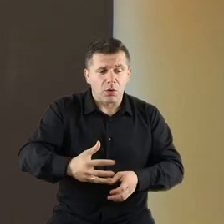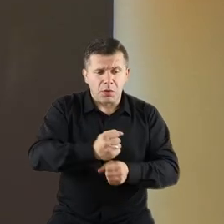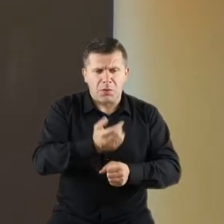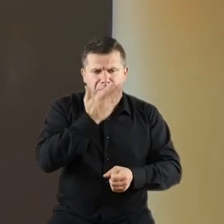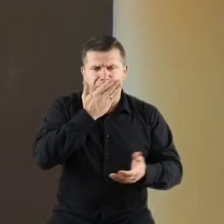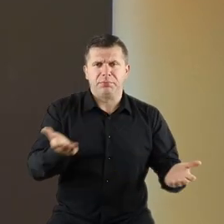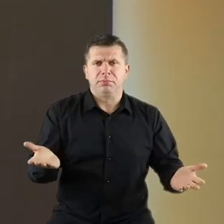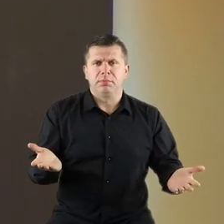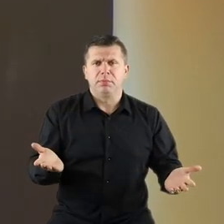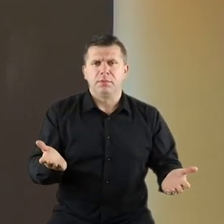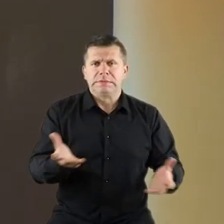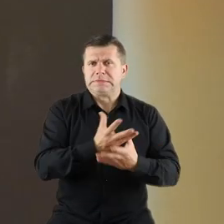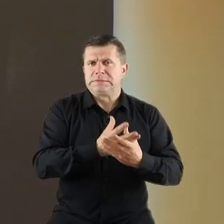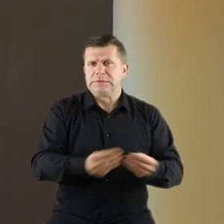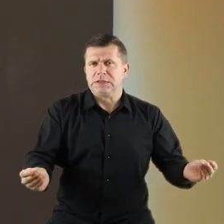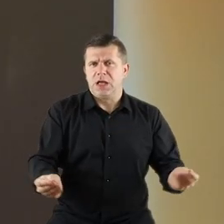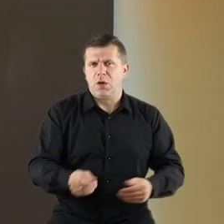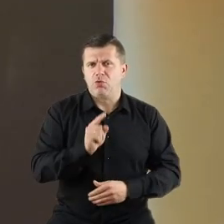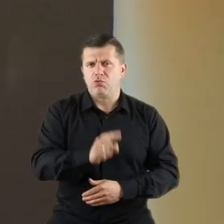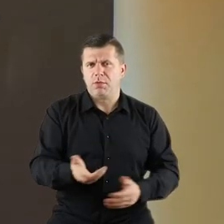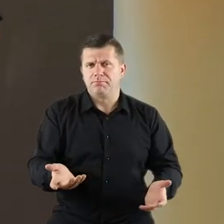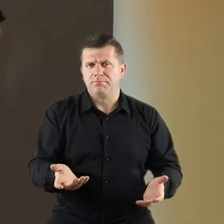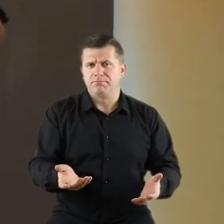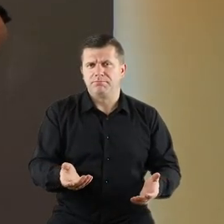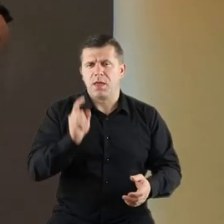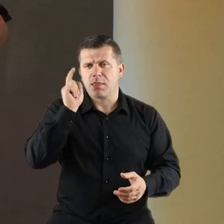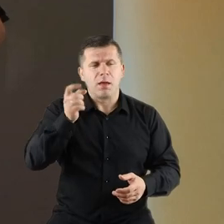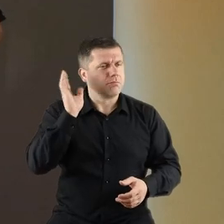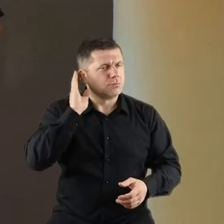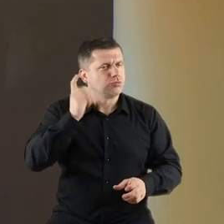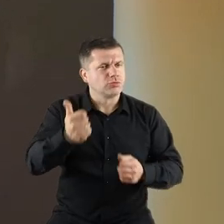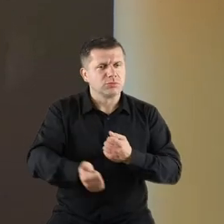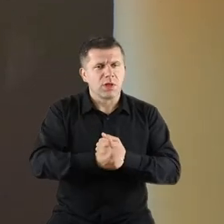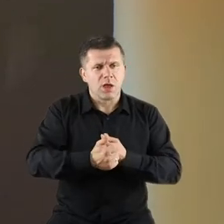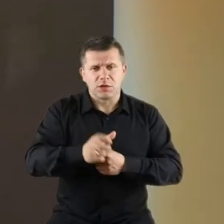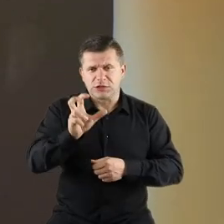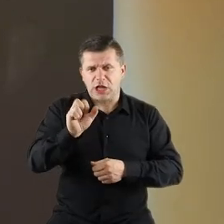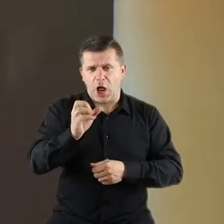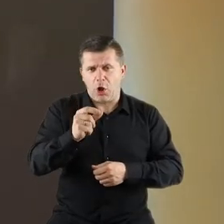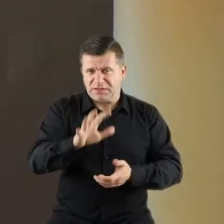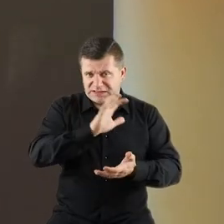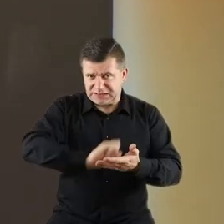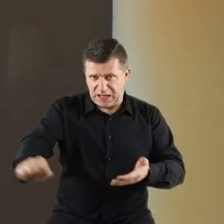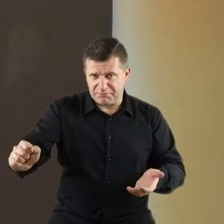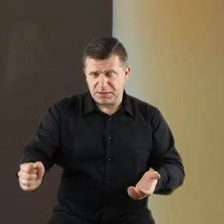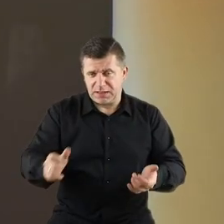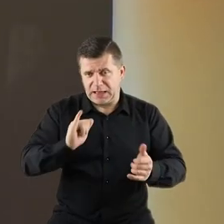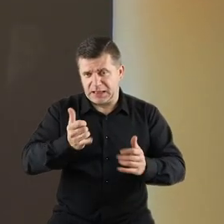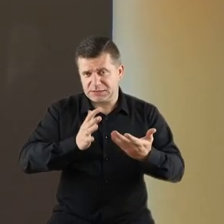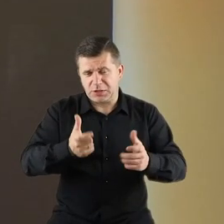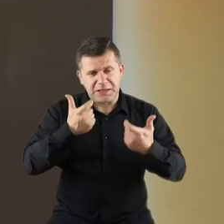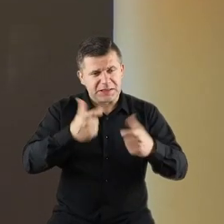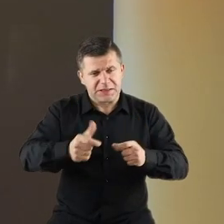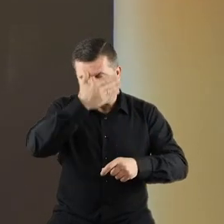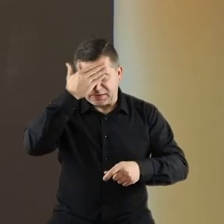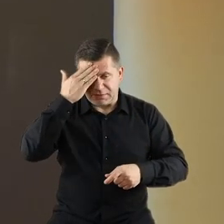po tym znikło znikał oto No a jak tam się to działo Zyta czarownica to zabierała Czytam w inny sposób nie wiedział bo to